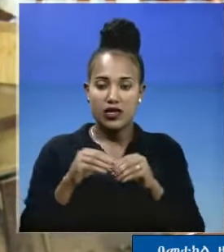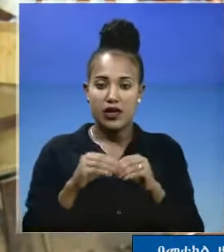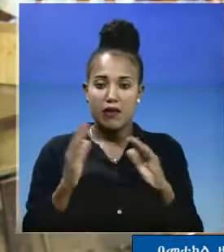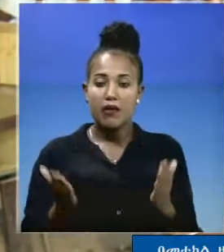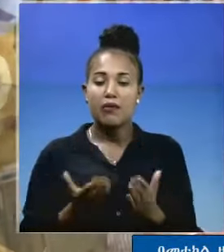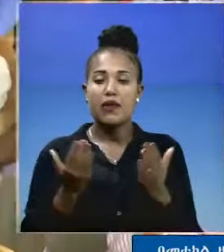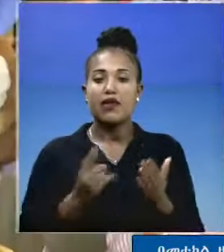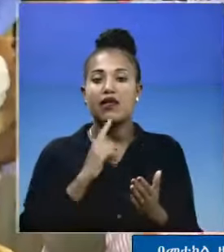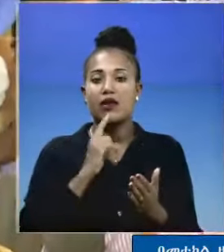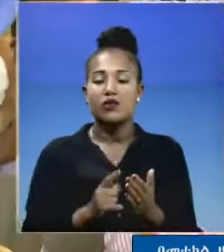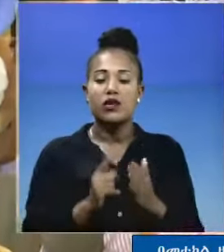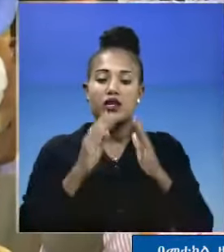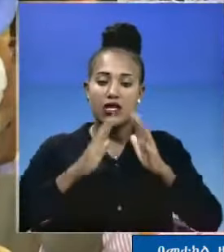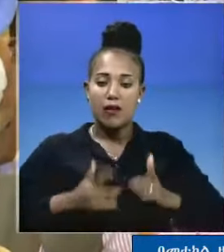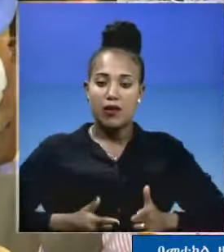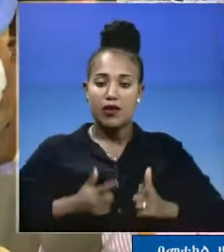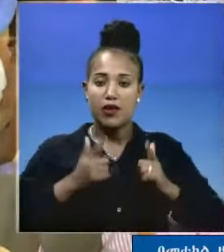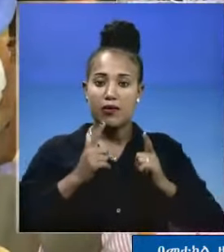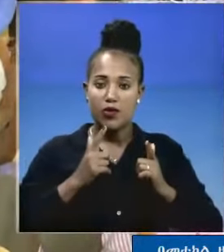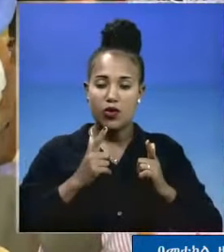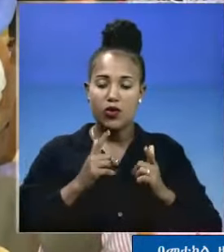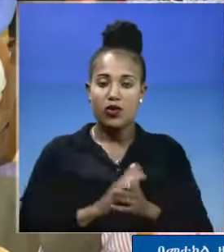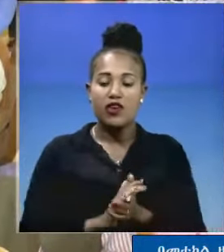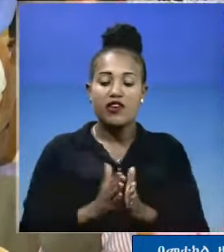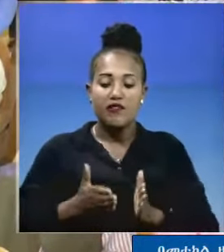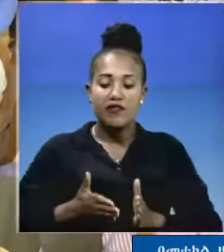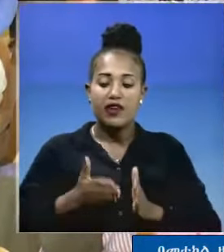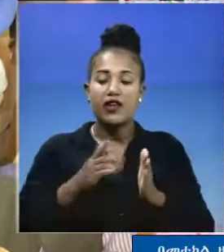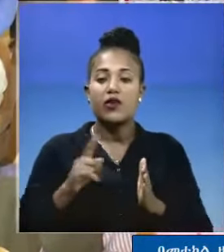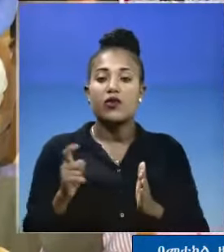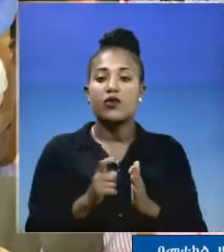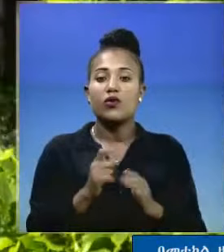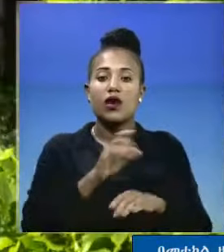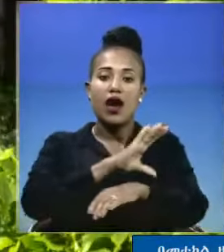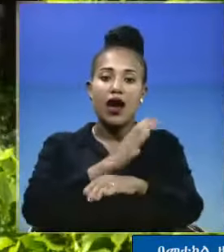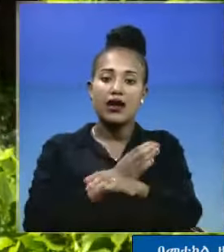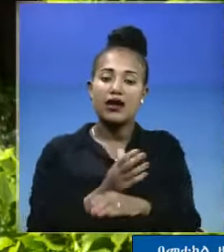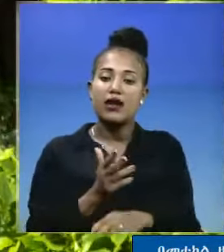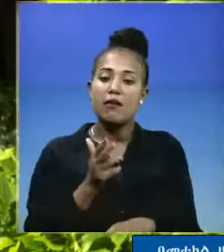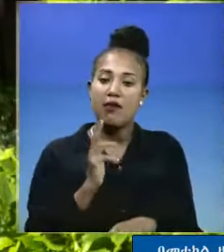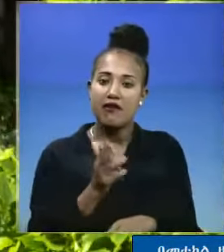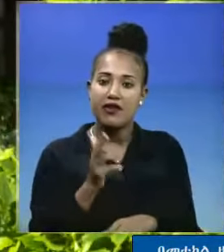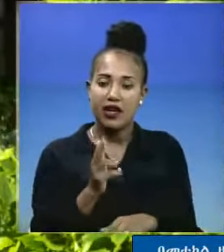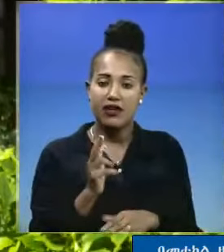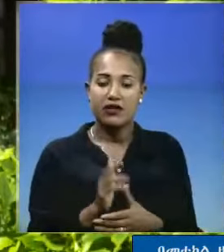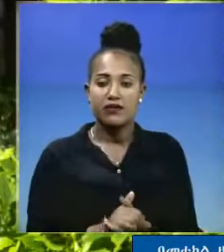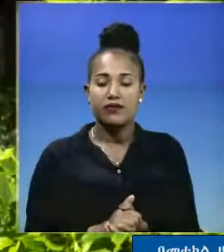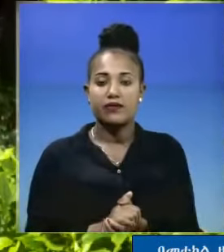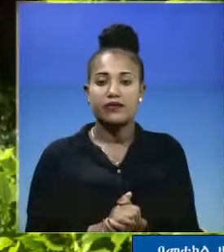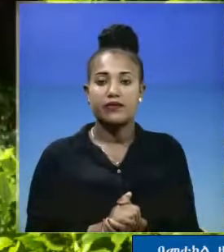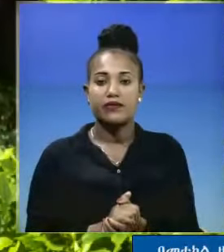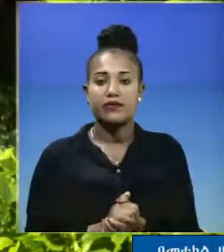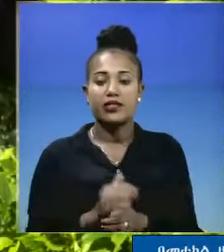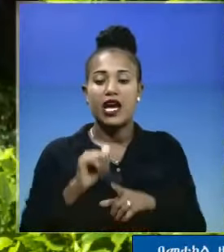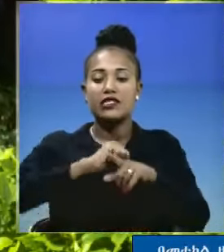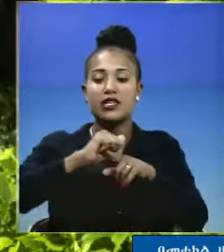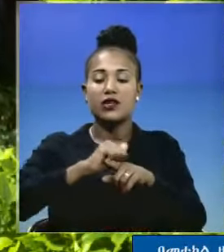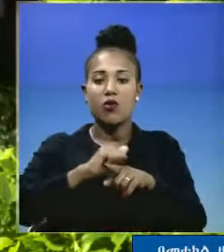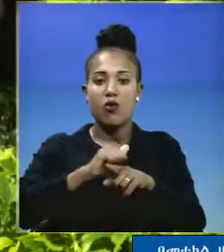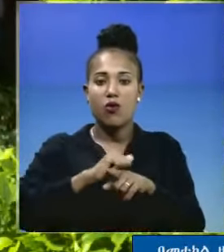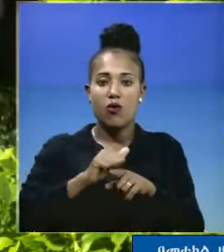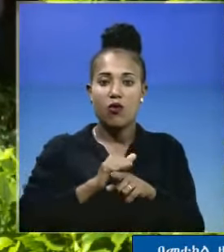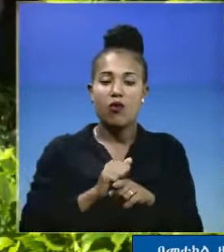እንቅስቃሴ የሚበረታታ ነው። ሰላማዊ ኑሮ ለመኖር ፈቃደኛ የሆነውን ኃይል በአፋጣኝ